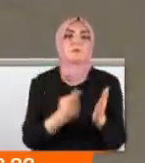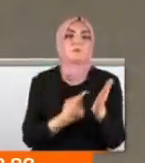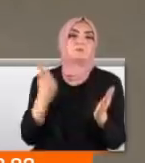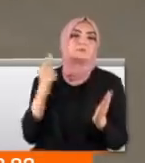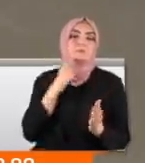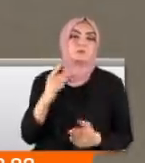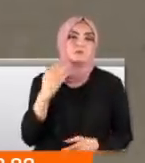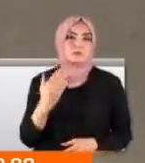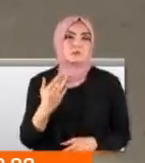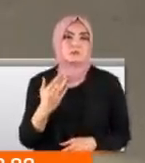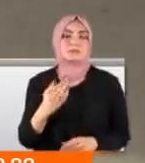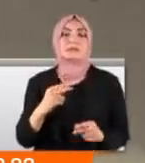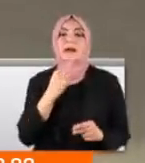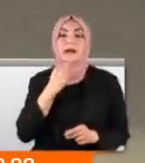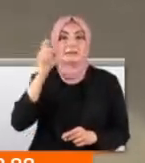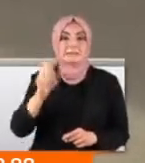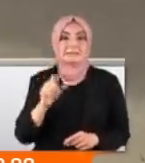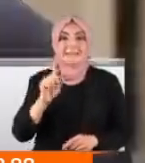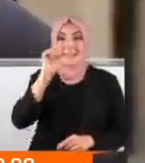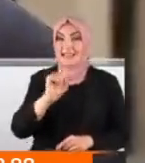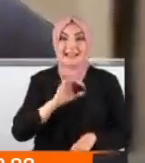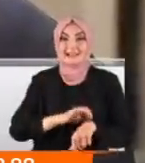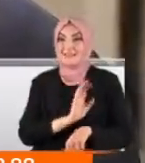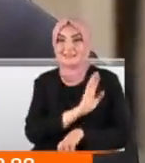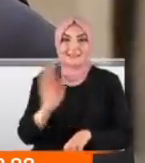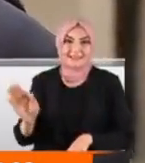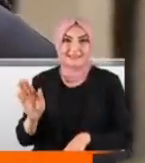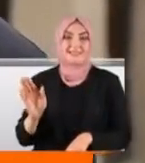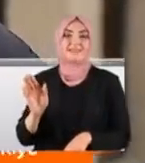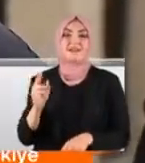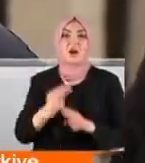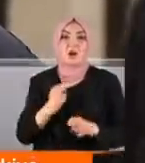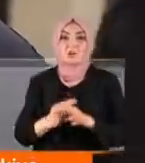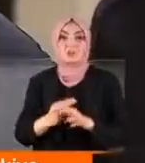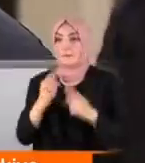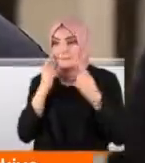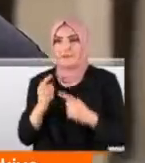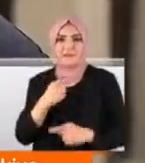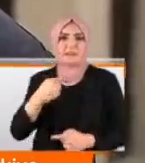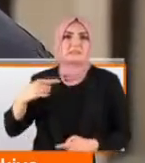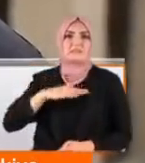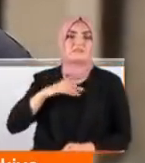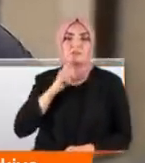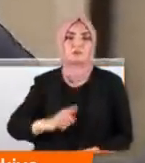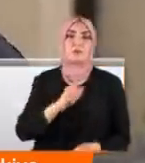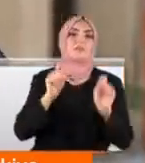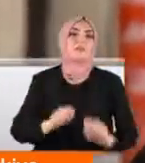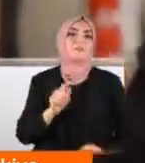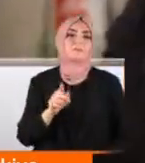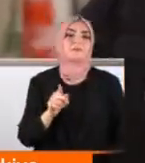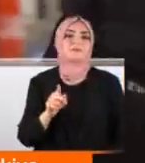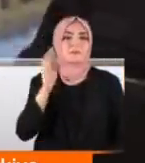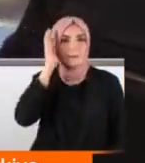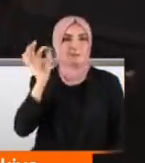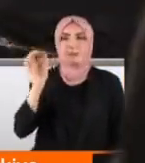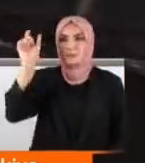acil müdahalenin yapıldığı hastaneyi mahkemeye verdi. Bilir kişi bu kadar şeyi bilip anne suçludur nasıl der? Ya